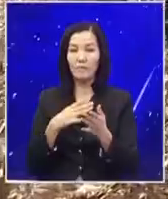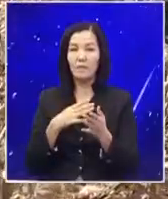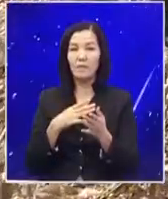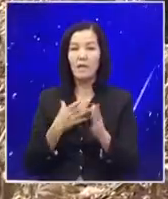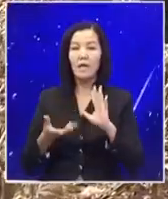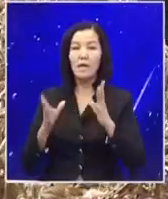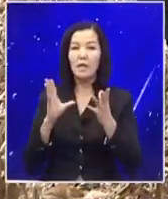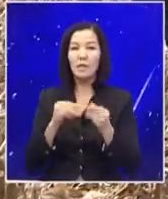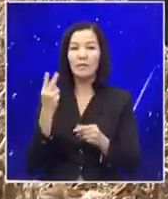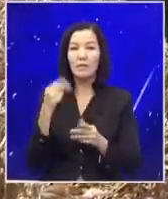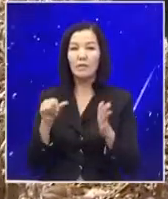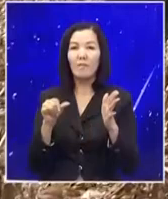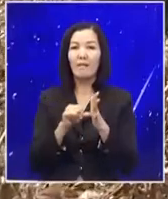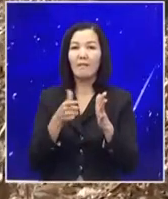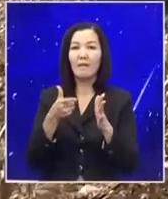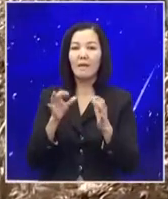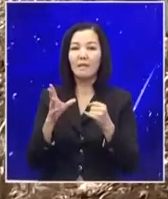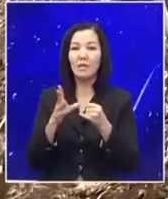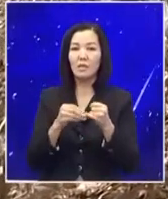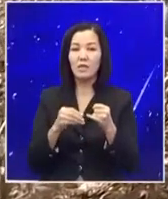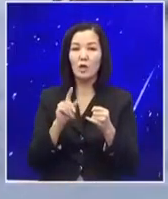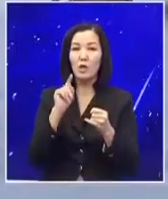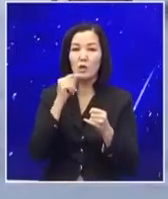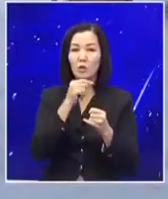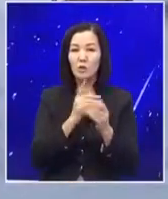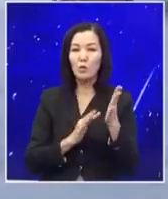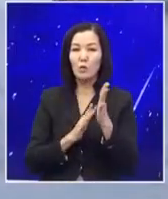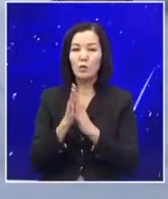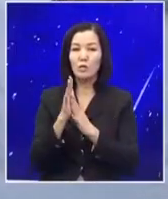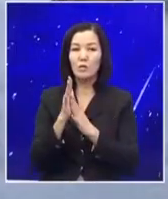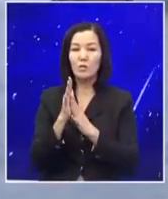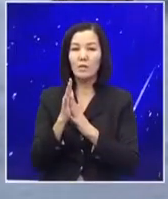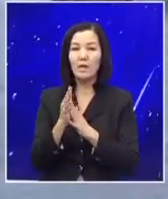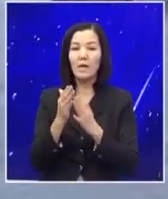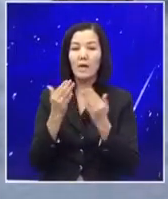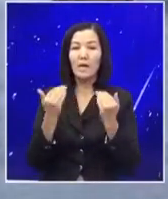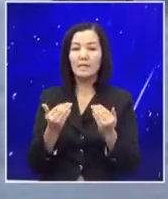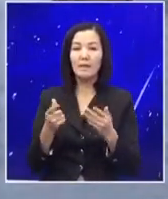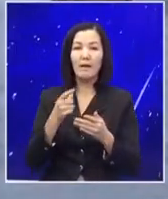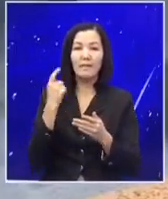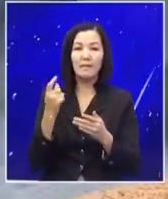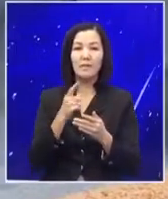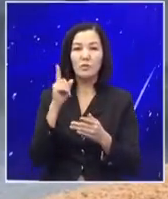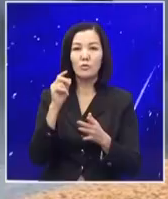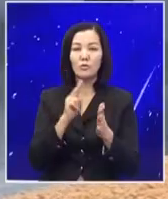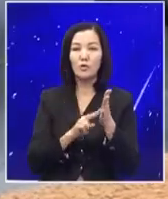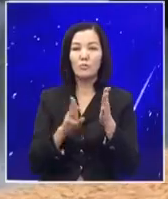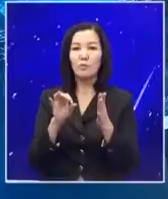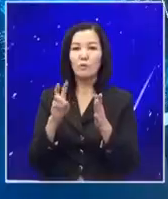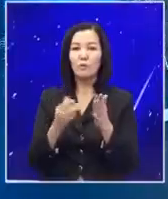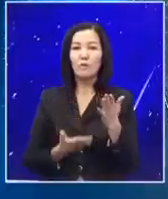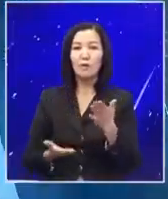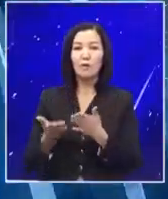Жалпы ауданда 26 гектардан астам жерде жүгері өсірілуде. Биыл дала диқандары 170 тонна өнім алудан